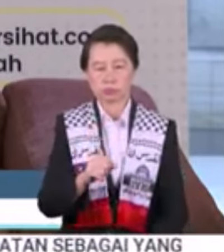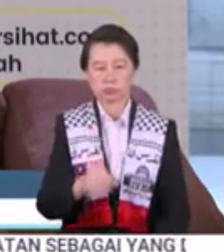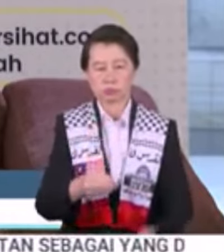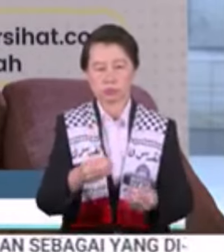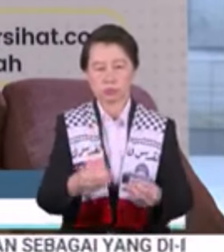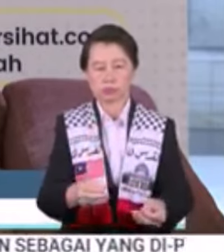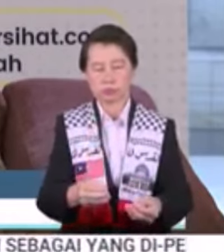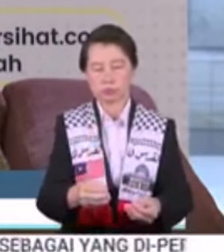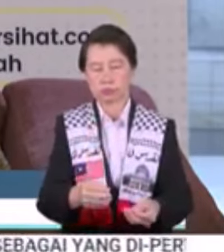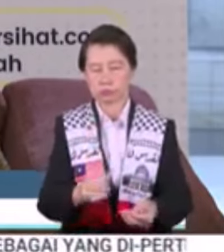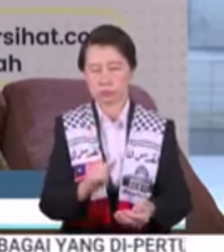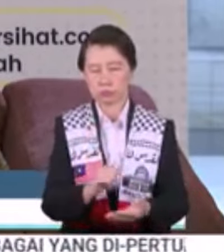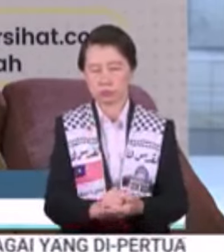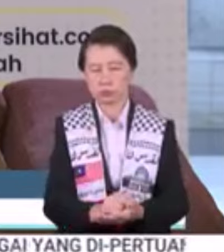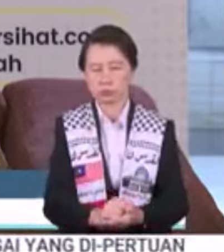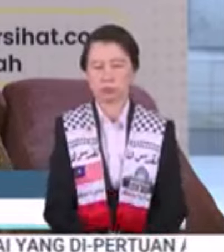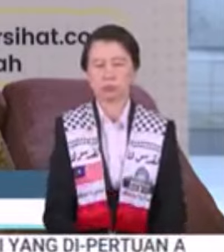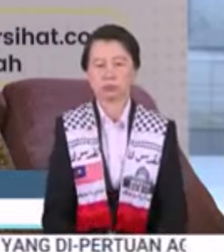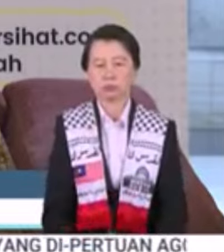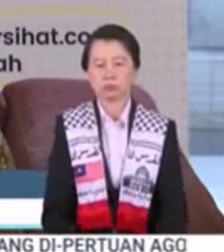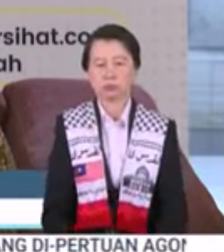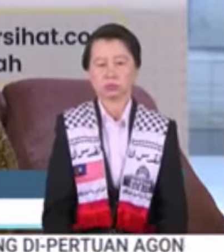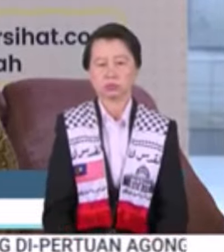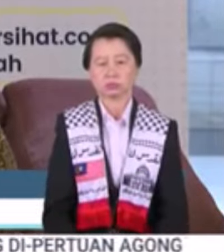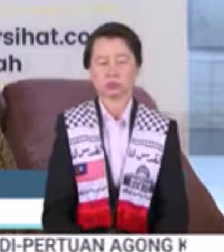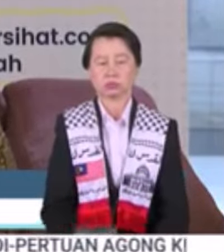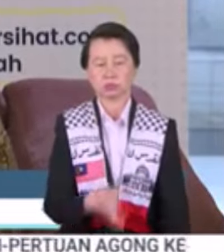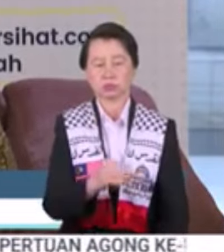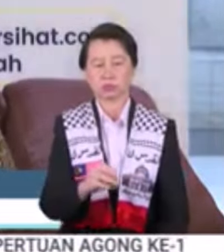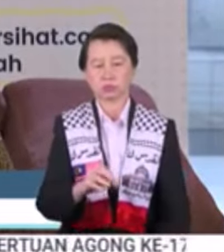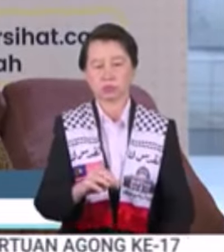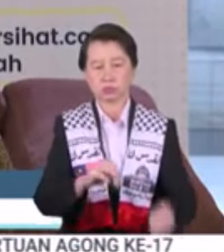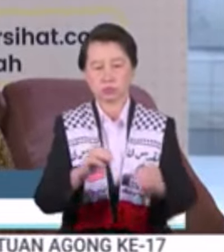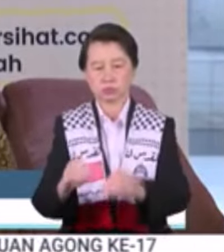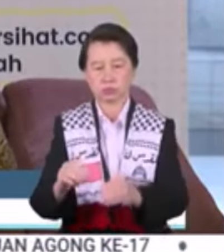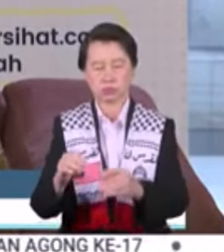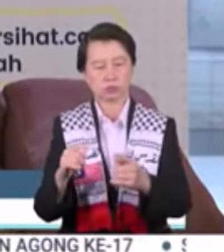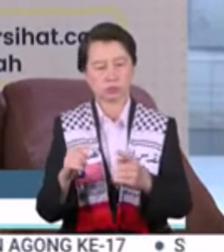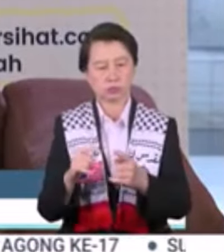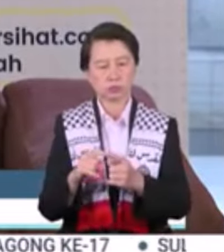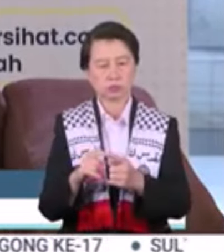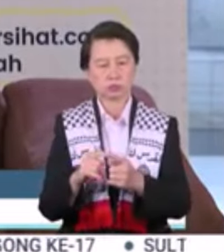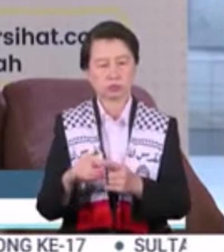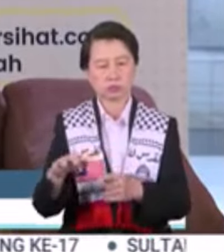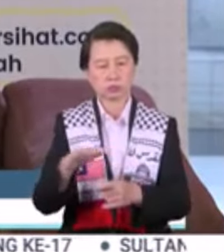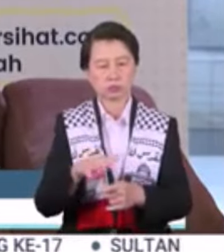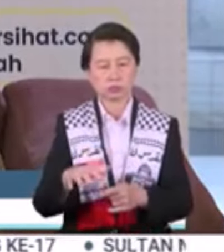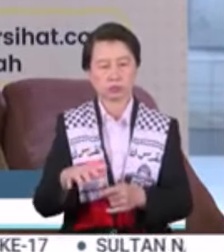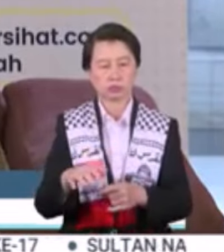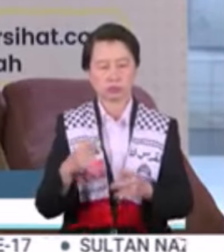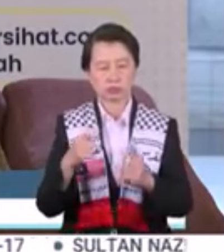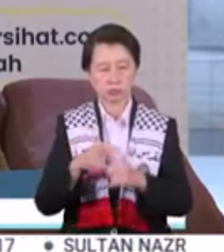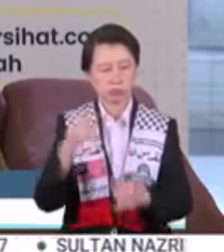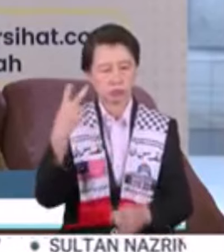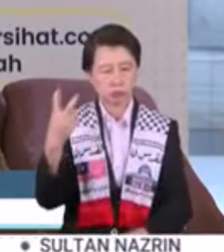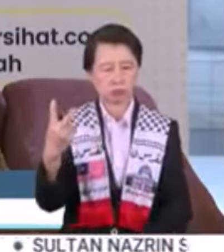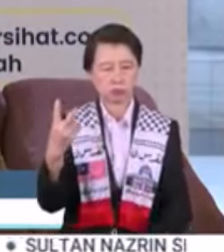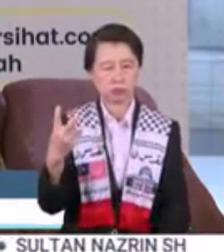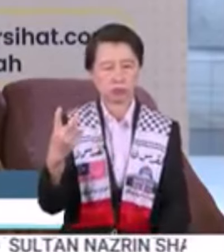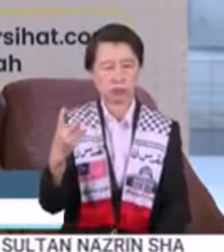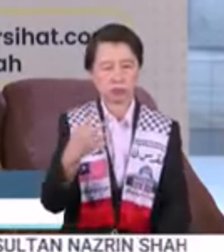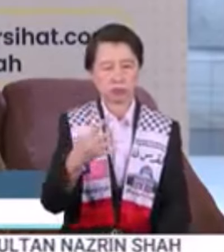tidak melakukan pengemaskinian ataupun pendaftaran semula, kita akan membuka ruang kepada